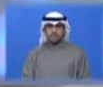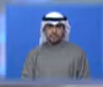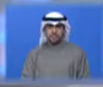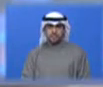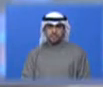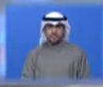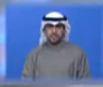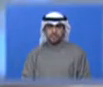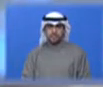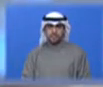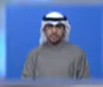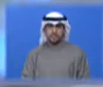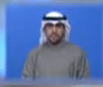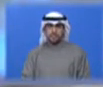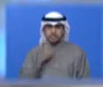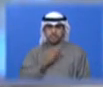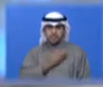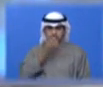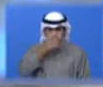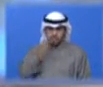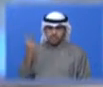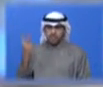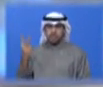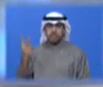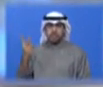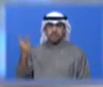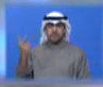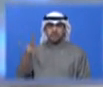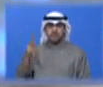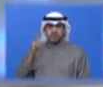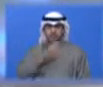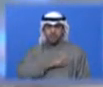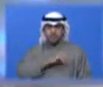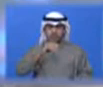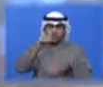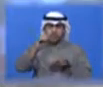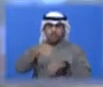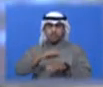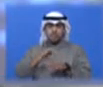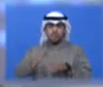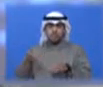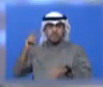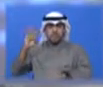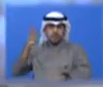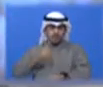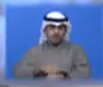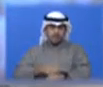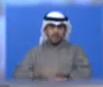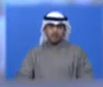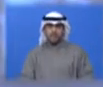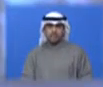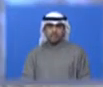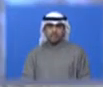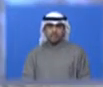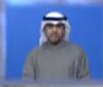العزيز محمد عمر الفليج عن عمر يناهز 27، وسيوارج ثمانه الثرى بعد صلاة عصر غد.